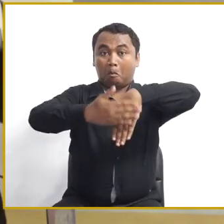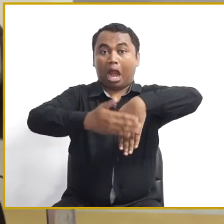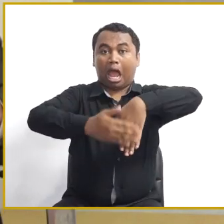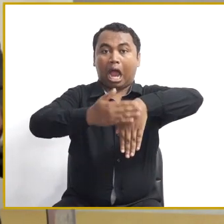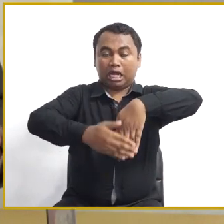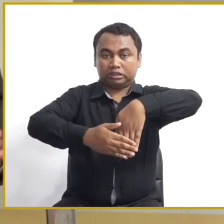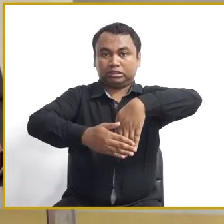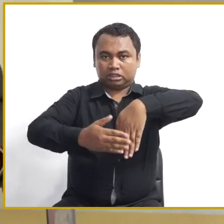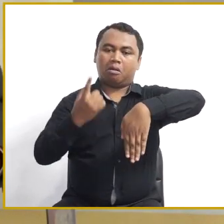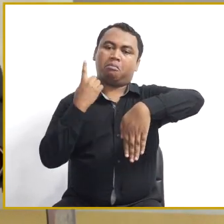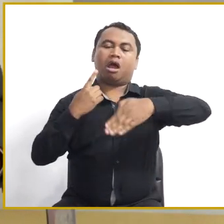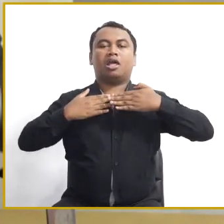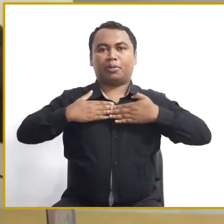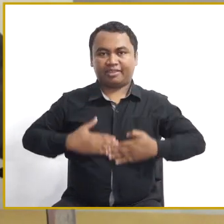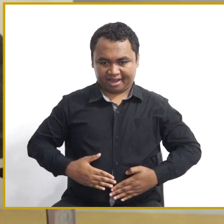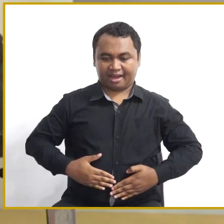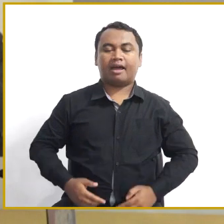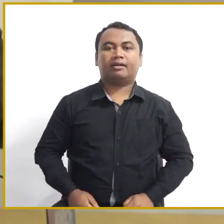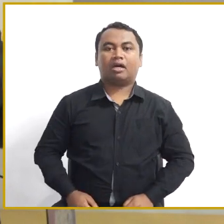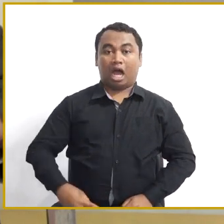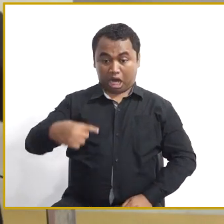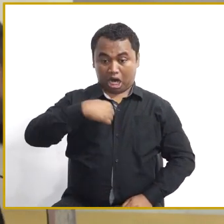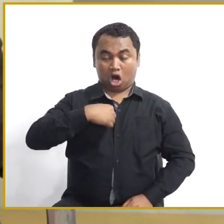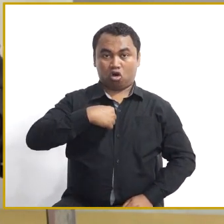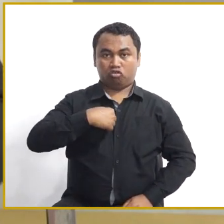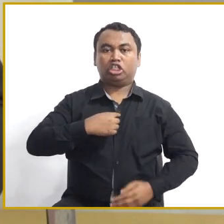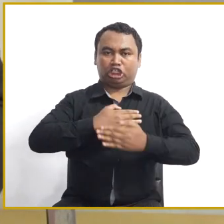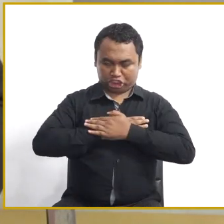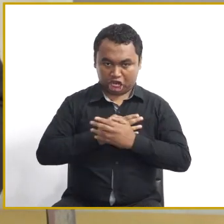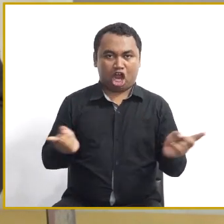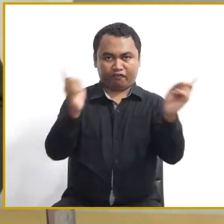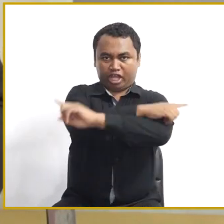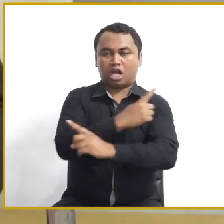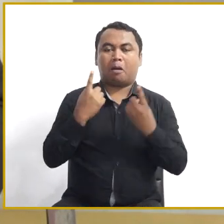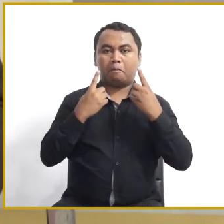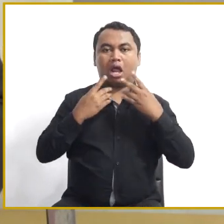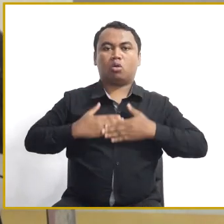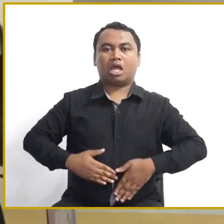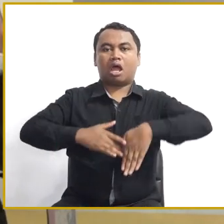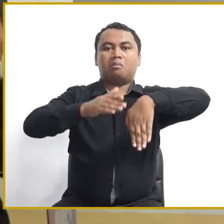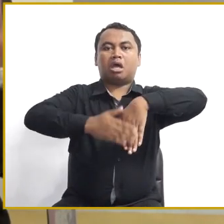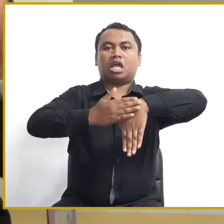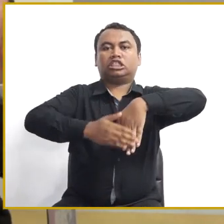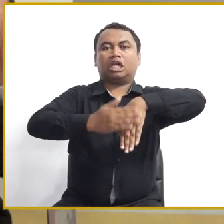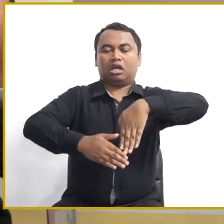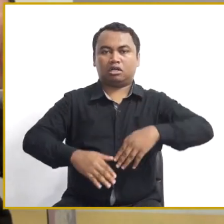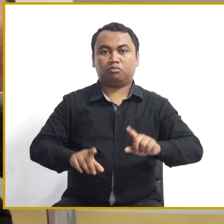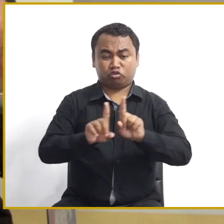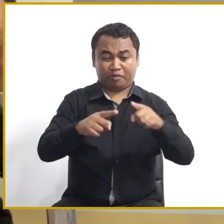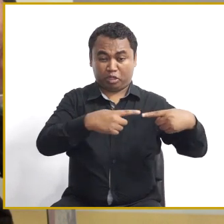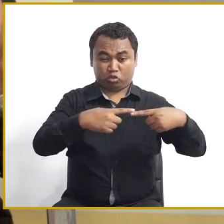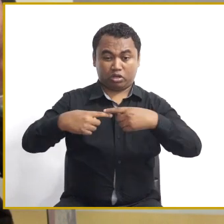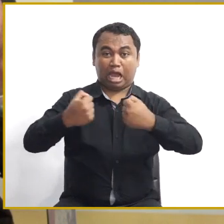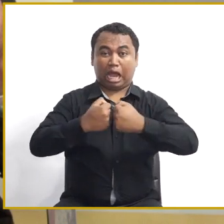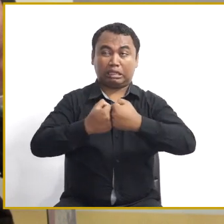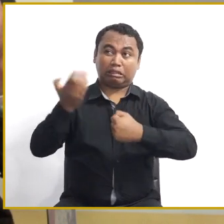malagasy dia manana ny indépendance ary za dia amerina zay fahaleovanteny zay mbola toy ny ady tamin'ny 70 nge zao